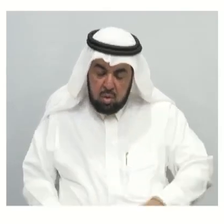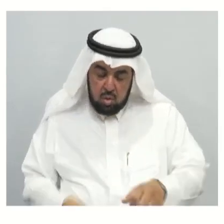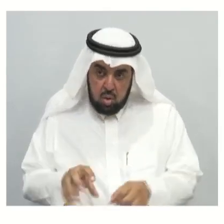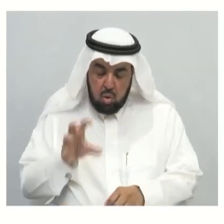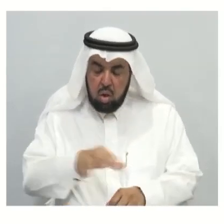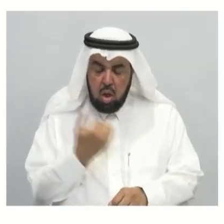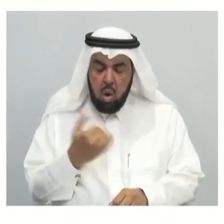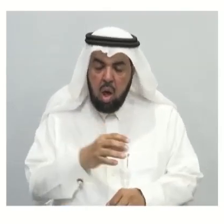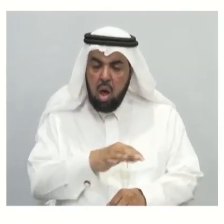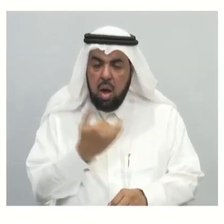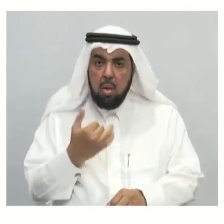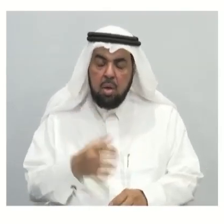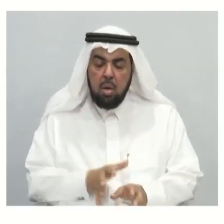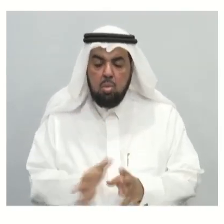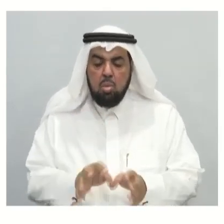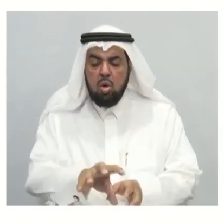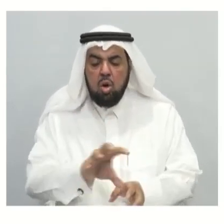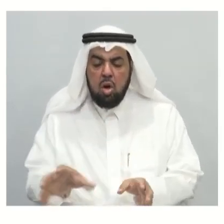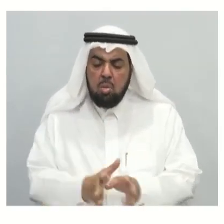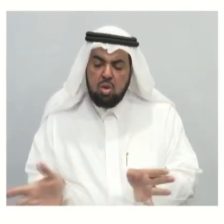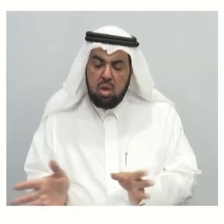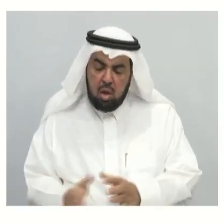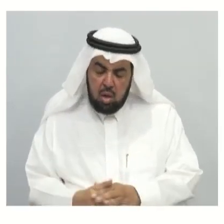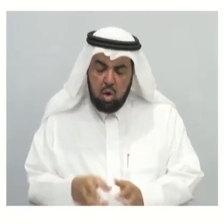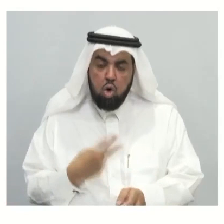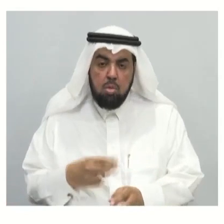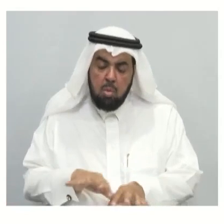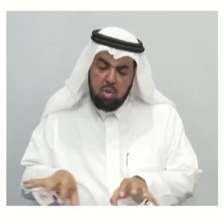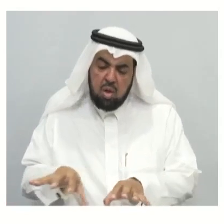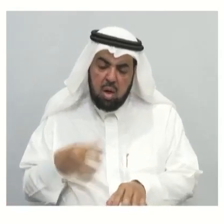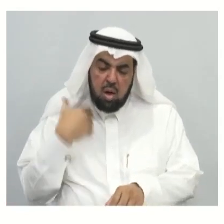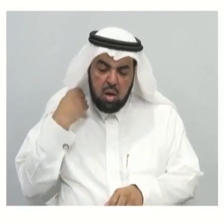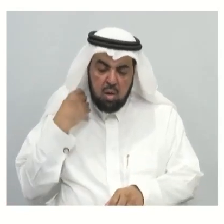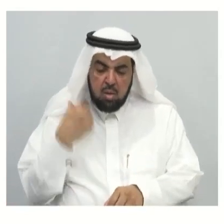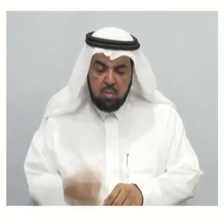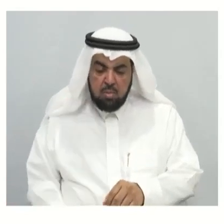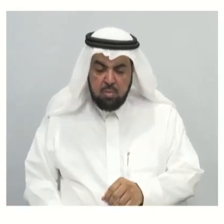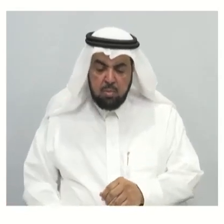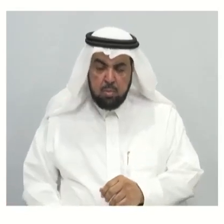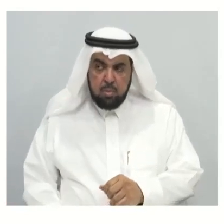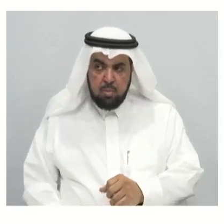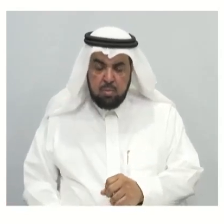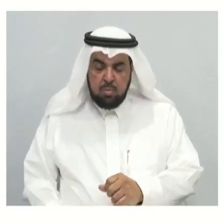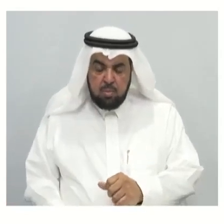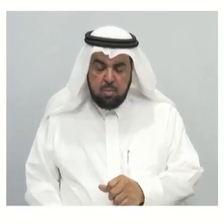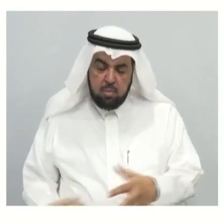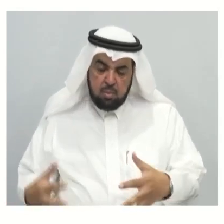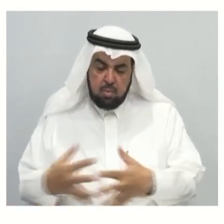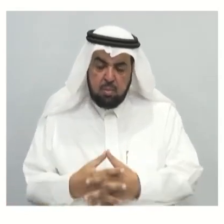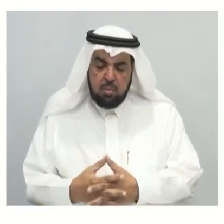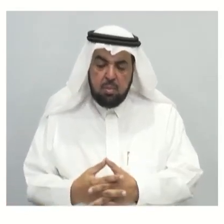دوله عربيه مستقله اذا طلبت الانضمام الى جامعه الدول العربيه تنضم